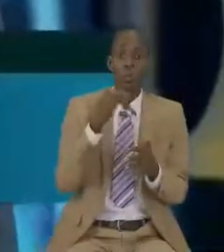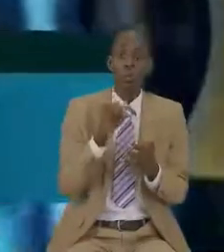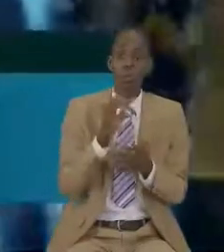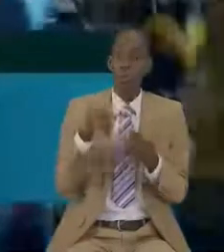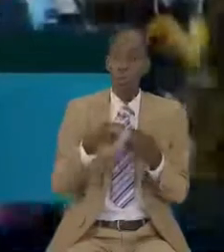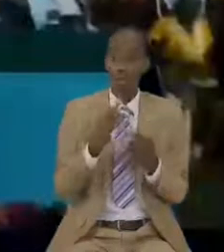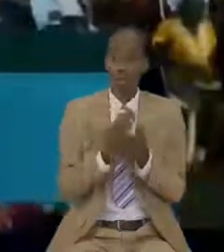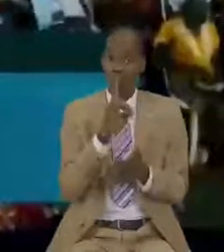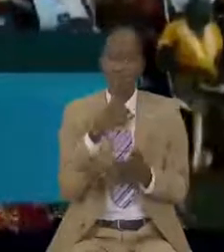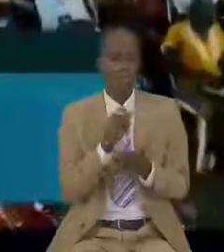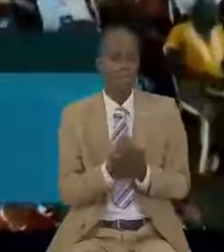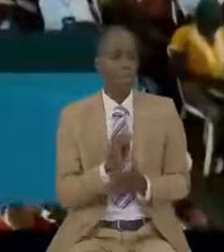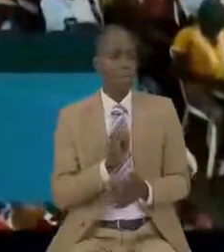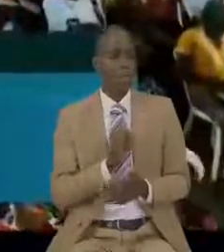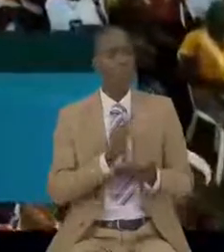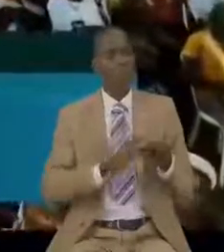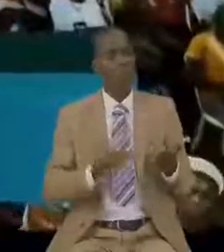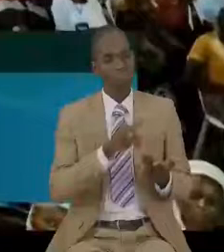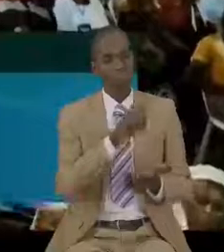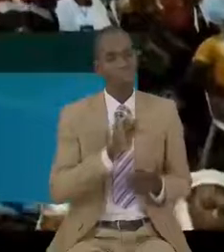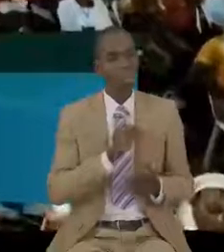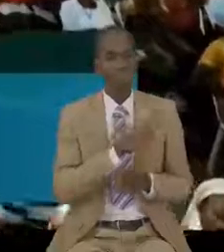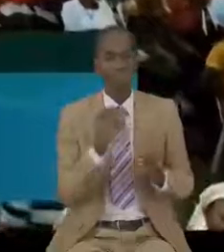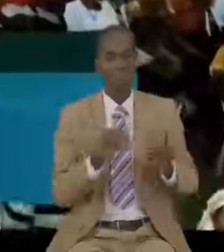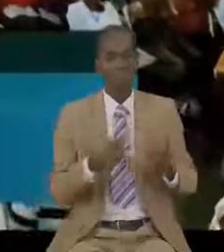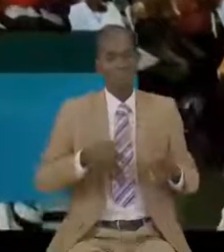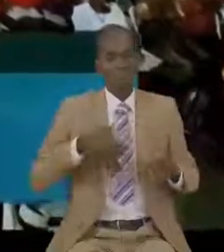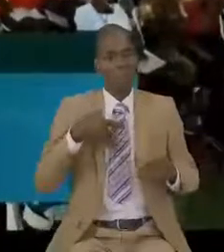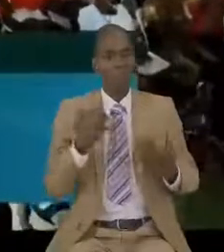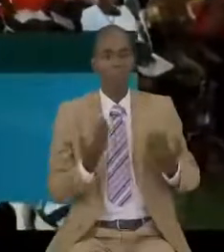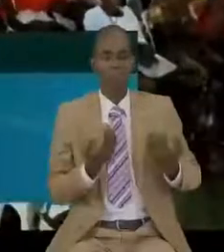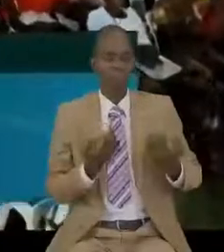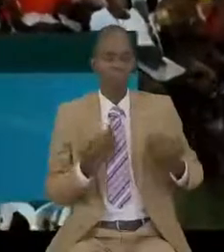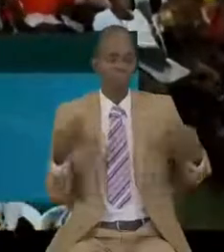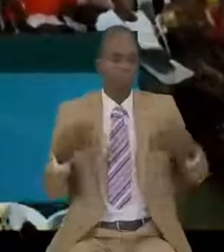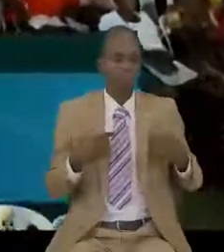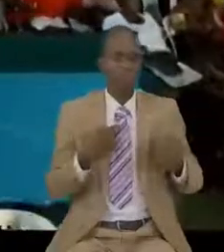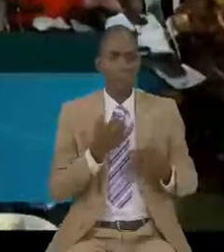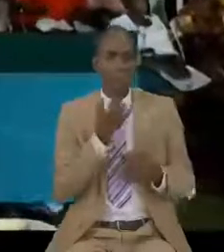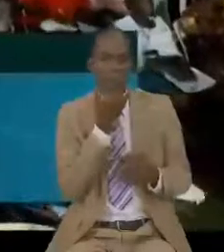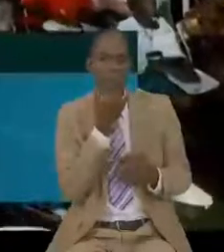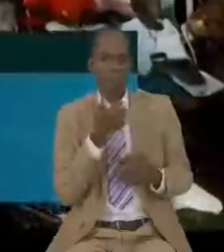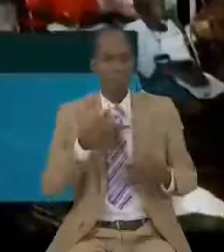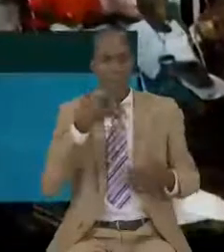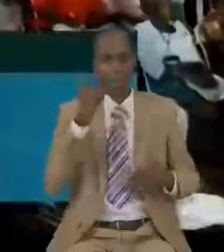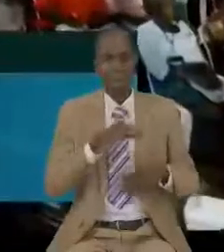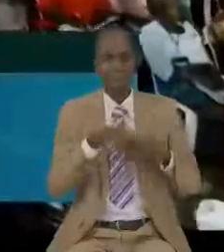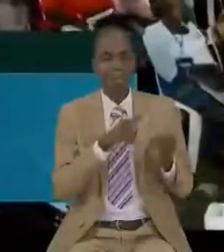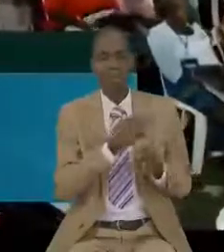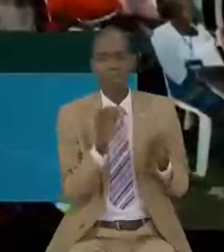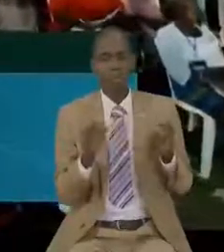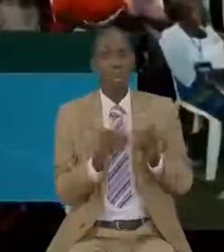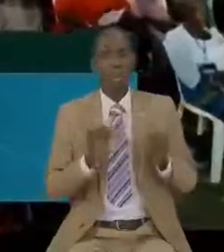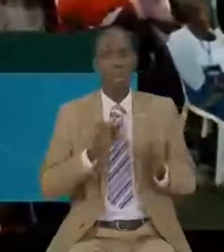cela veut dire que je n'ai plus rien contre toi. Je ne garde plus rien contre toi. Et je ne vais plus te punir pour